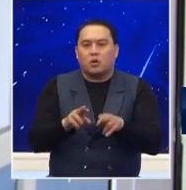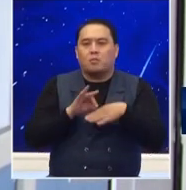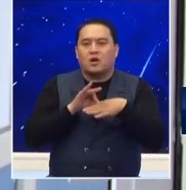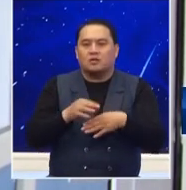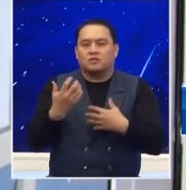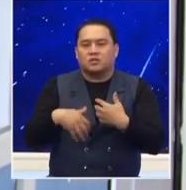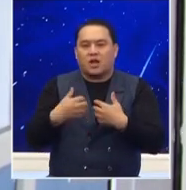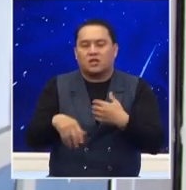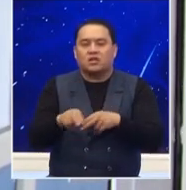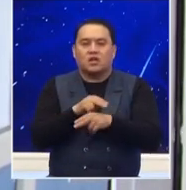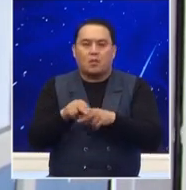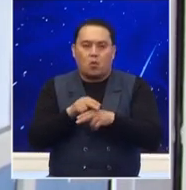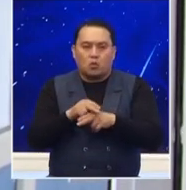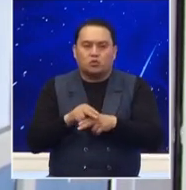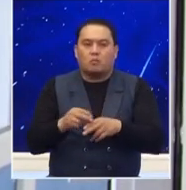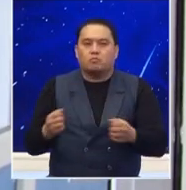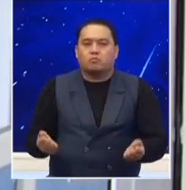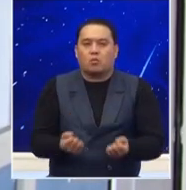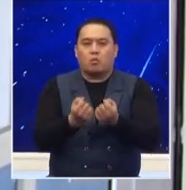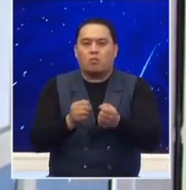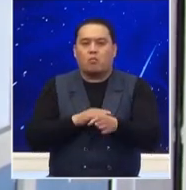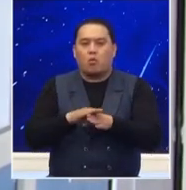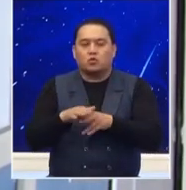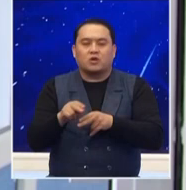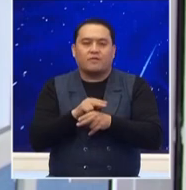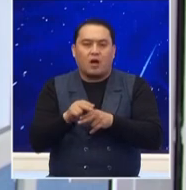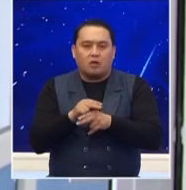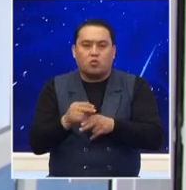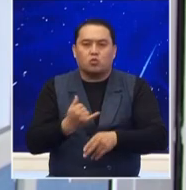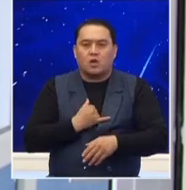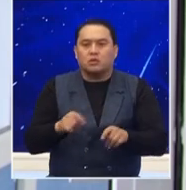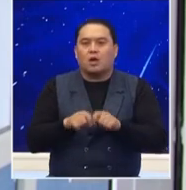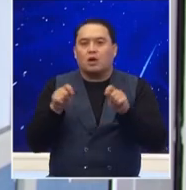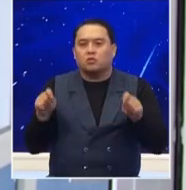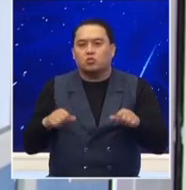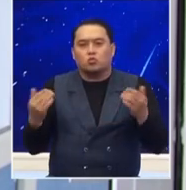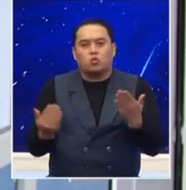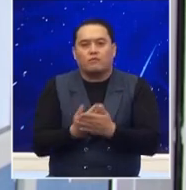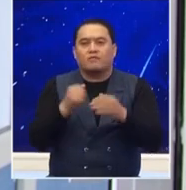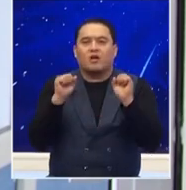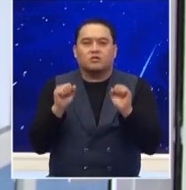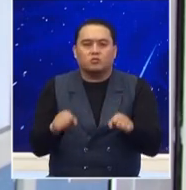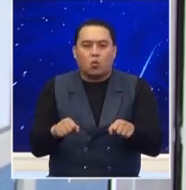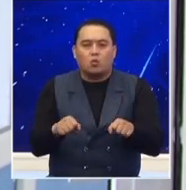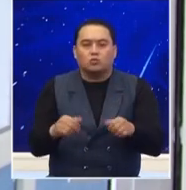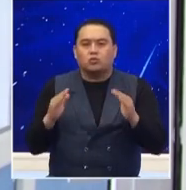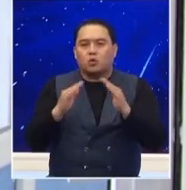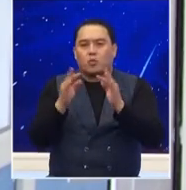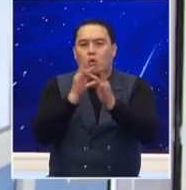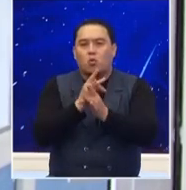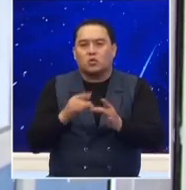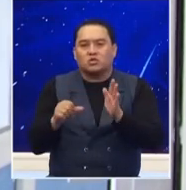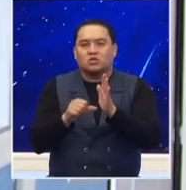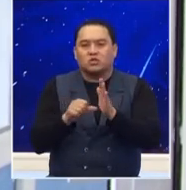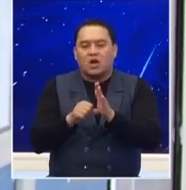проходят средний и текущий ремонт. Благодаря проведенной полномасштабной реконструкции у нас открываются новые возможности. Ранее в данном доме культуры было